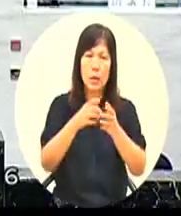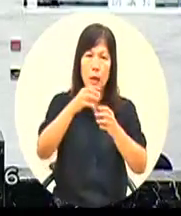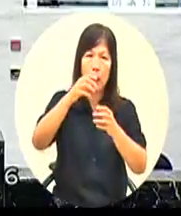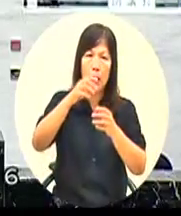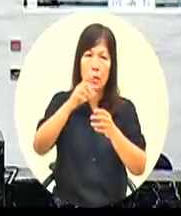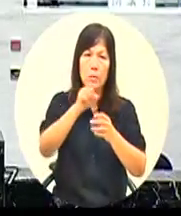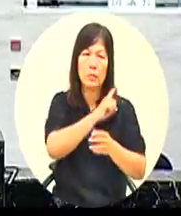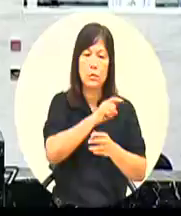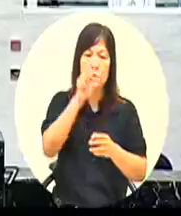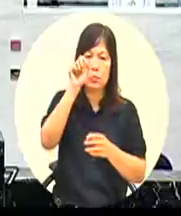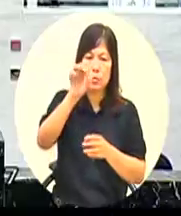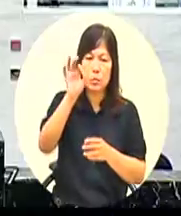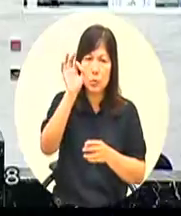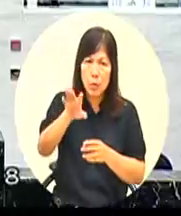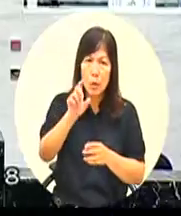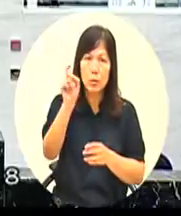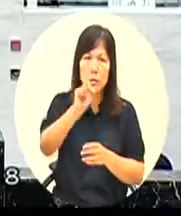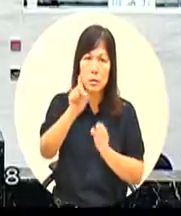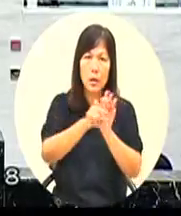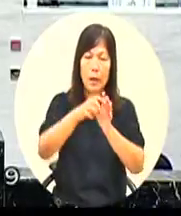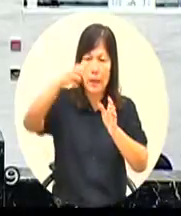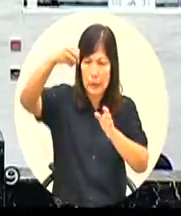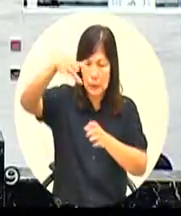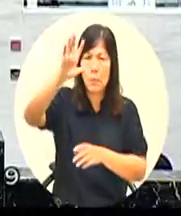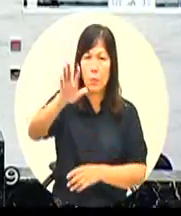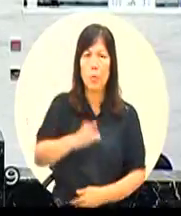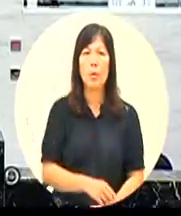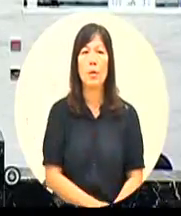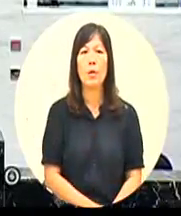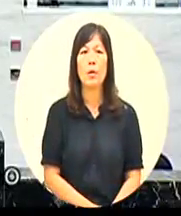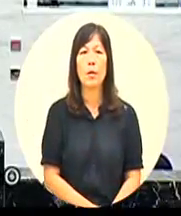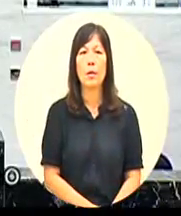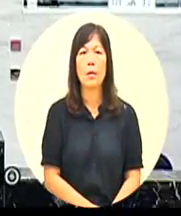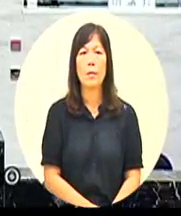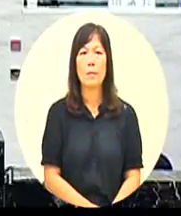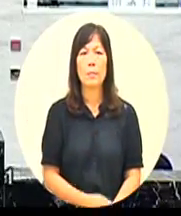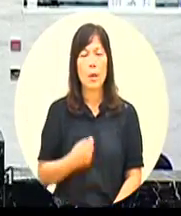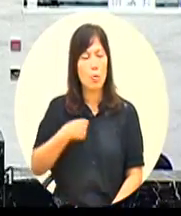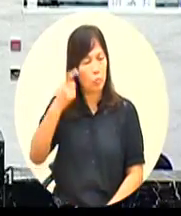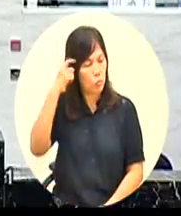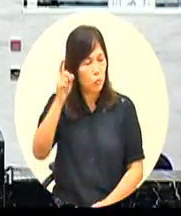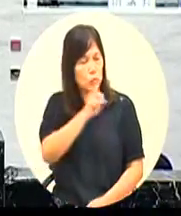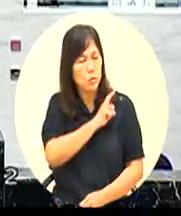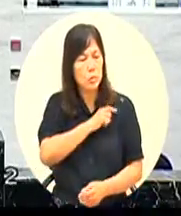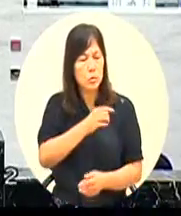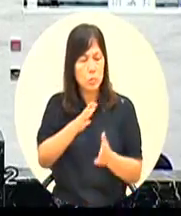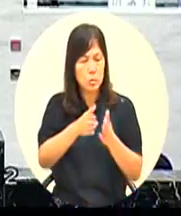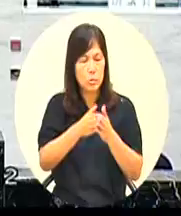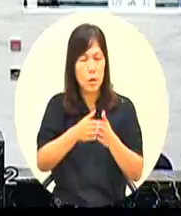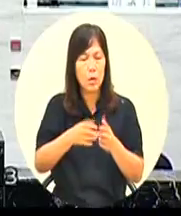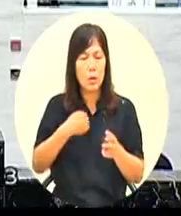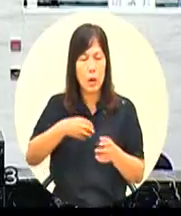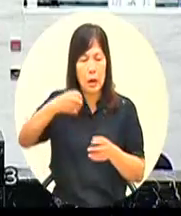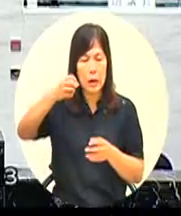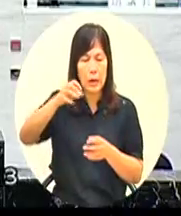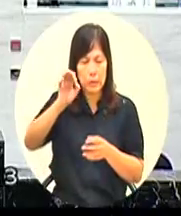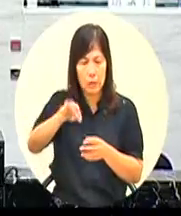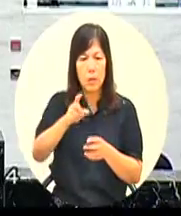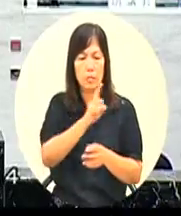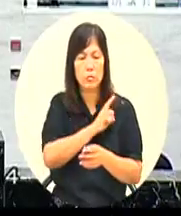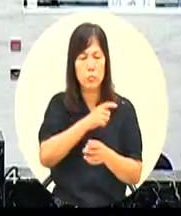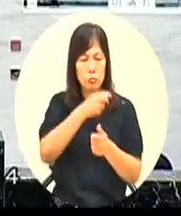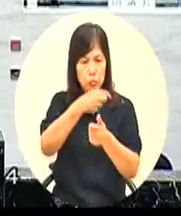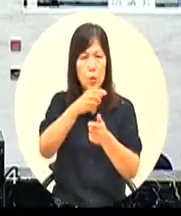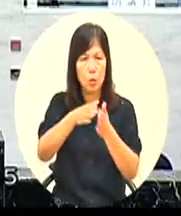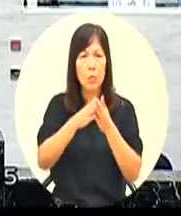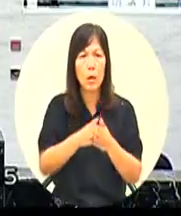自己投10块钱然后做照明这样子，我觉得使用者付费精神可以 给选民一个教导。